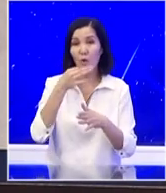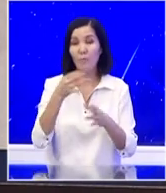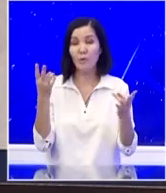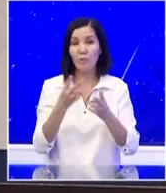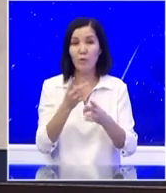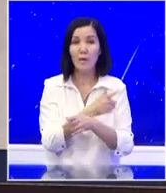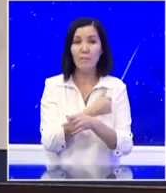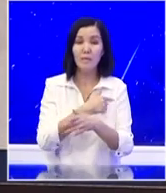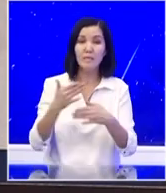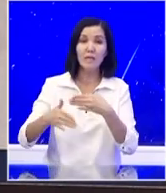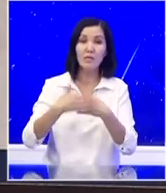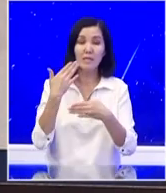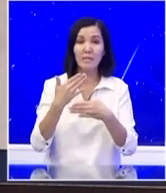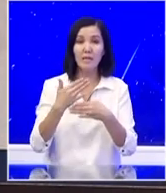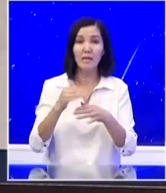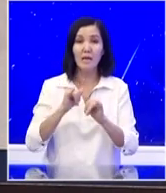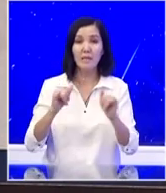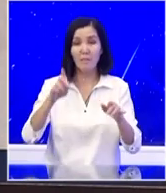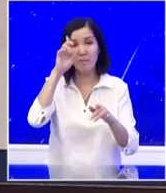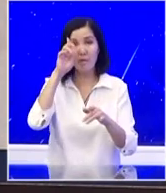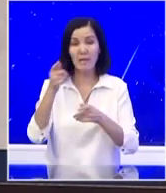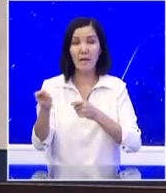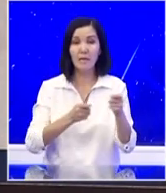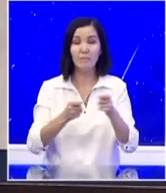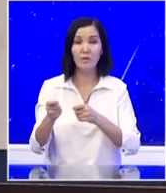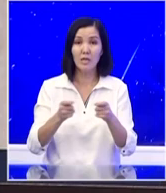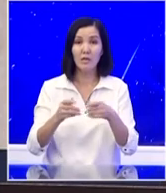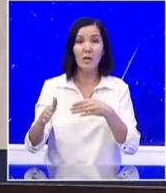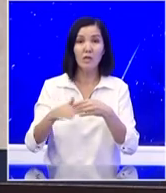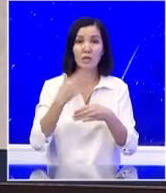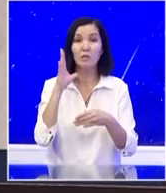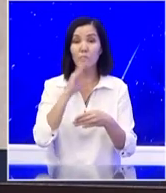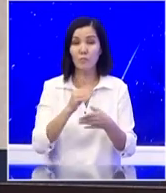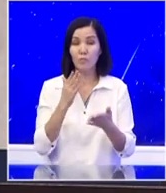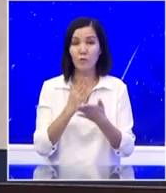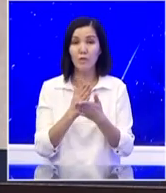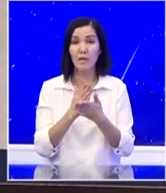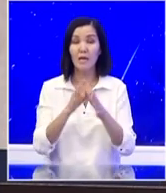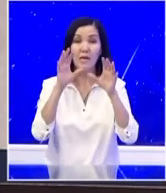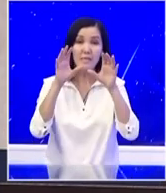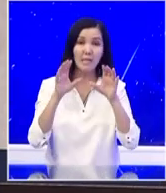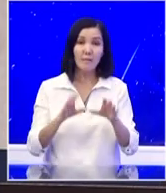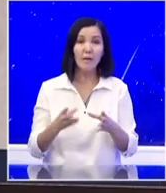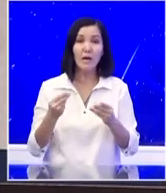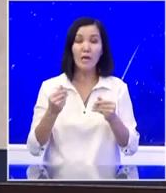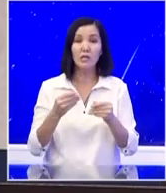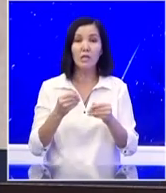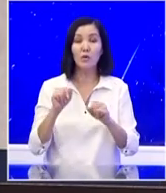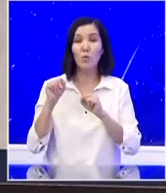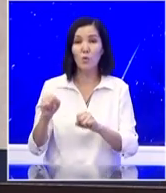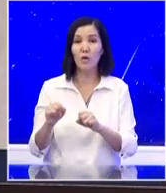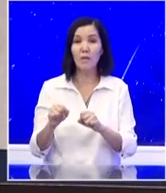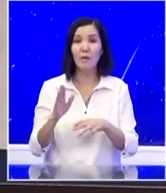Медициналық жаза дамыған елдердегі секілді әкімшілік азаматтық құқықтық сипатқа ие болуы шарт. Олар заңмен және қаржылық қорғалып,